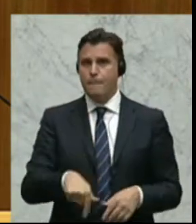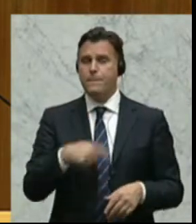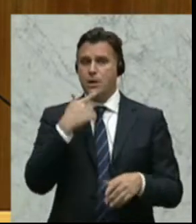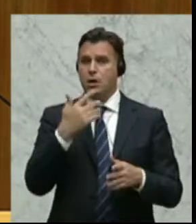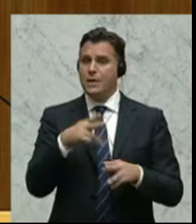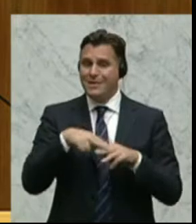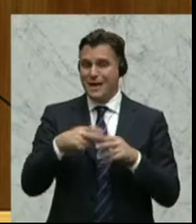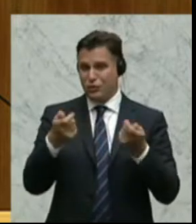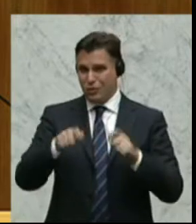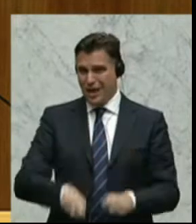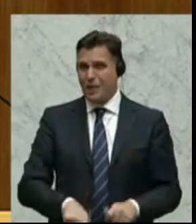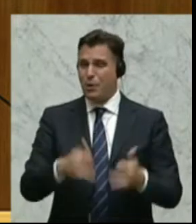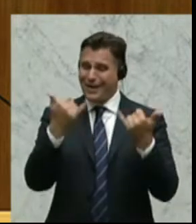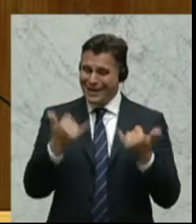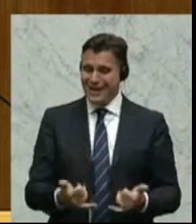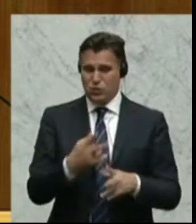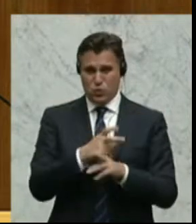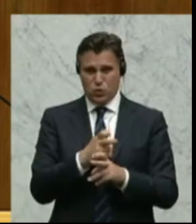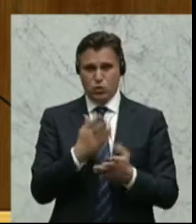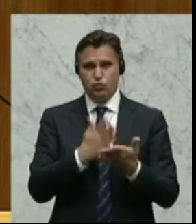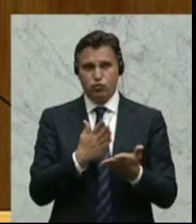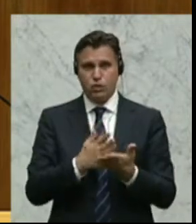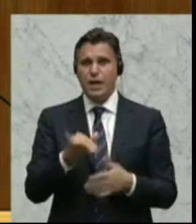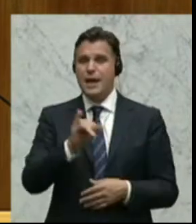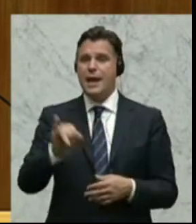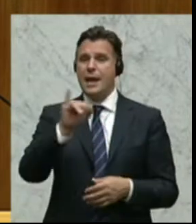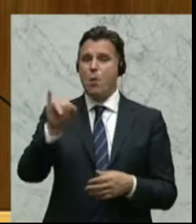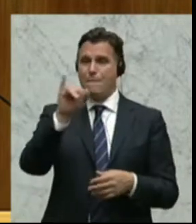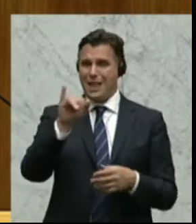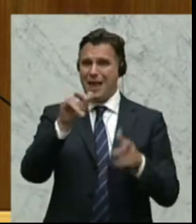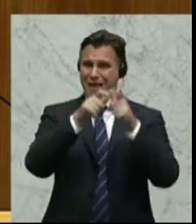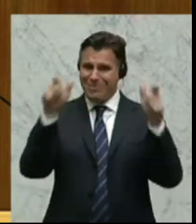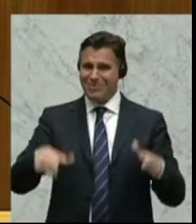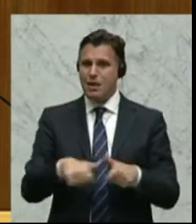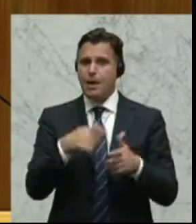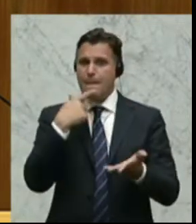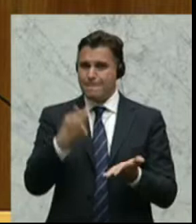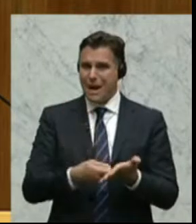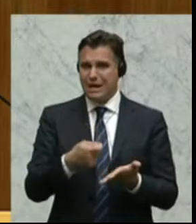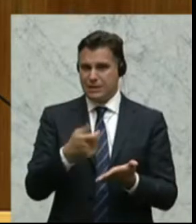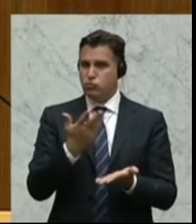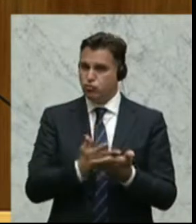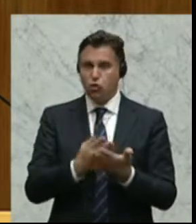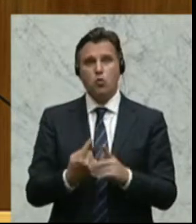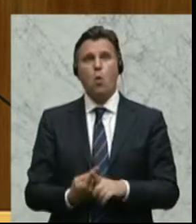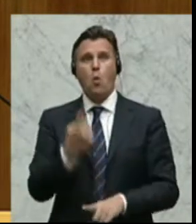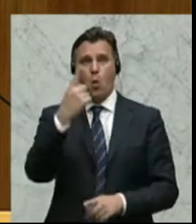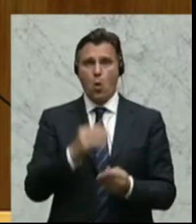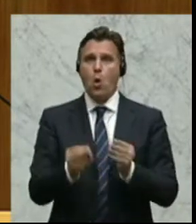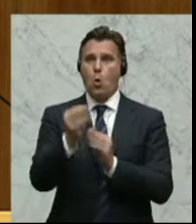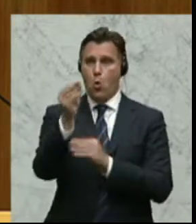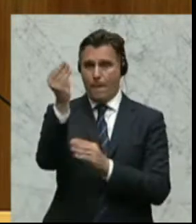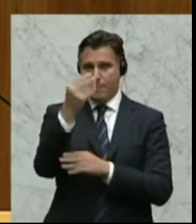einer Überbewertung der Immobilienpreise spricht, vor allem in Wien. Also frage ich Sie, sehr geehrte